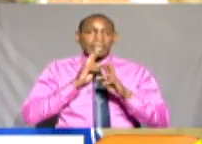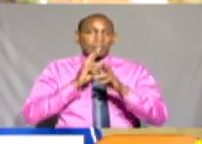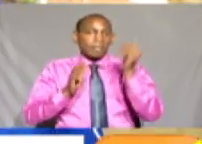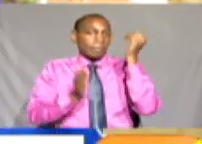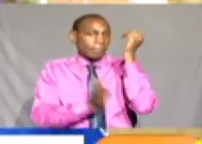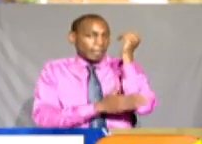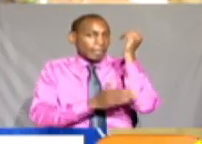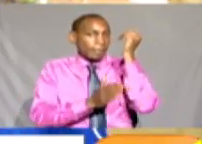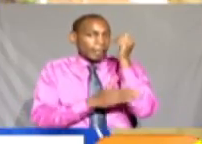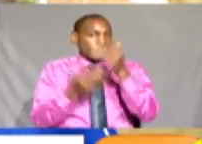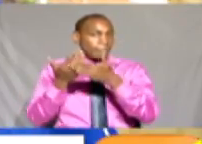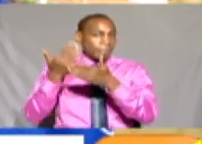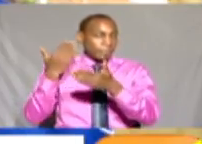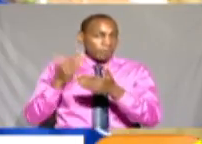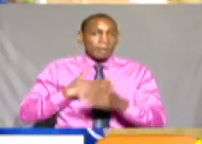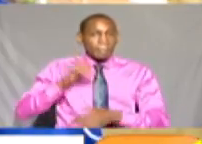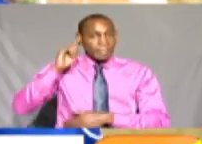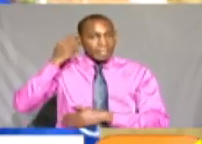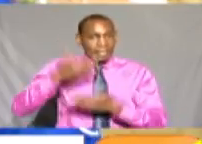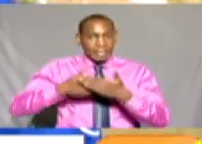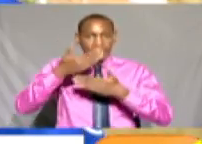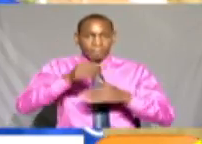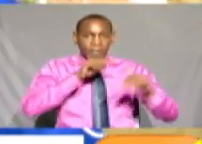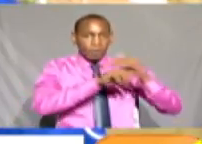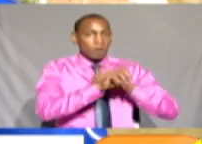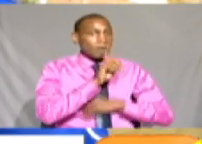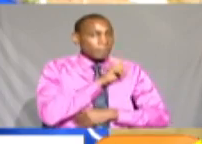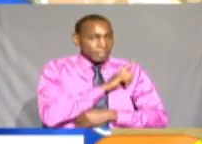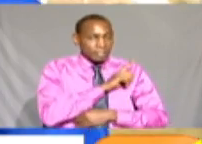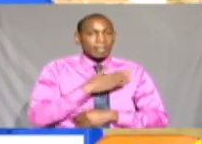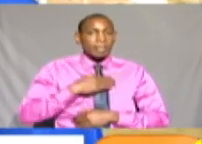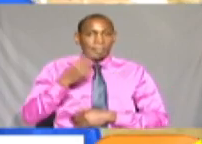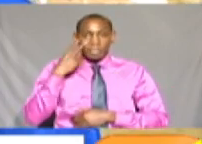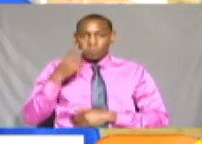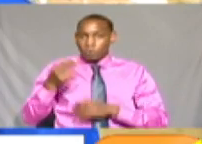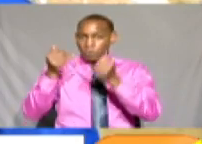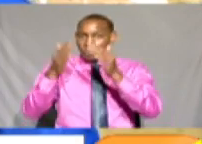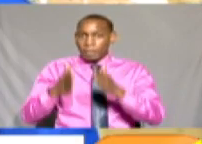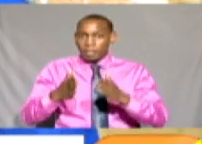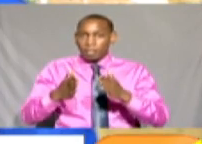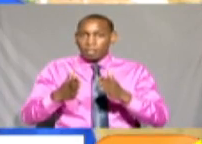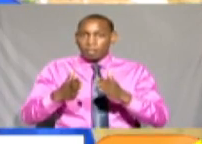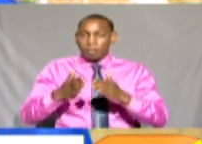mabaya hapo nyuma. Nafikiri baada ile goli kidogo tumeona kwamba wachezaji kidogo